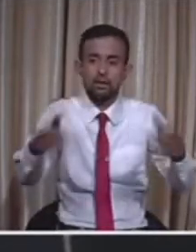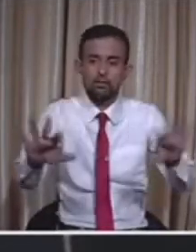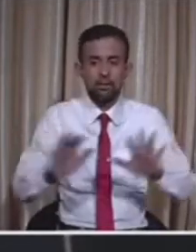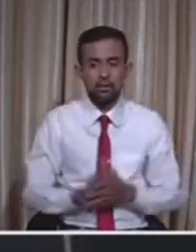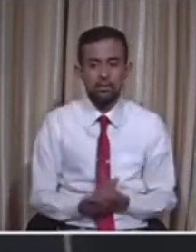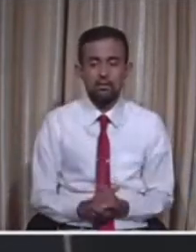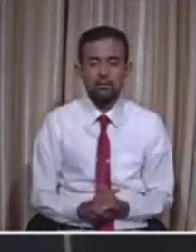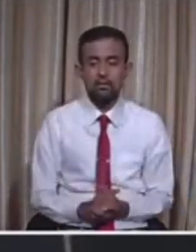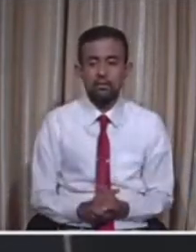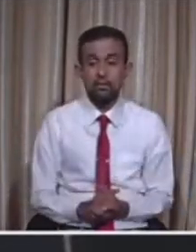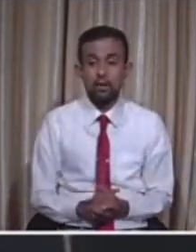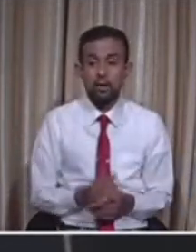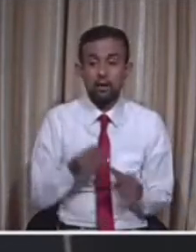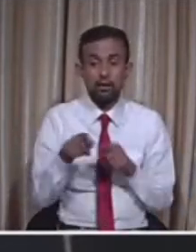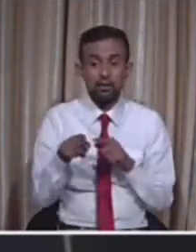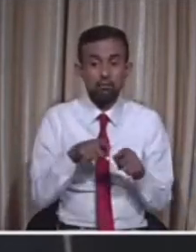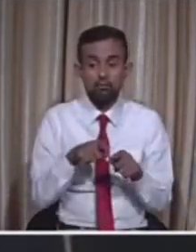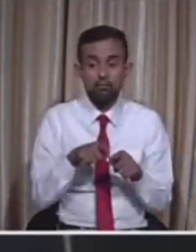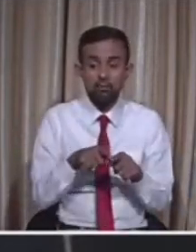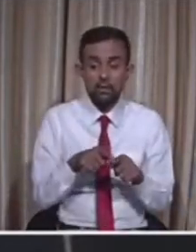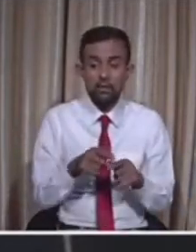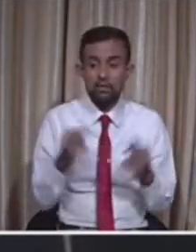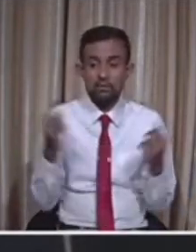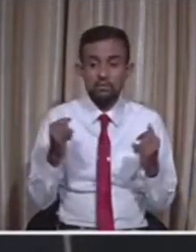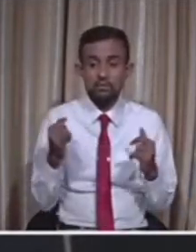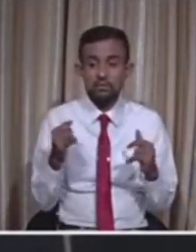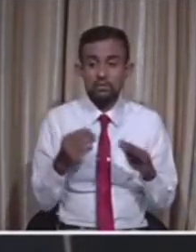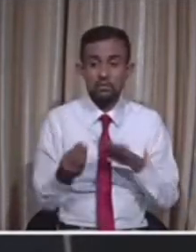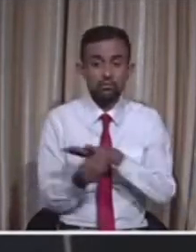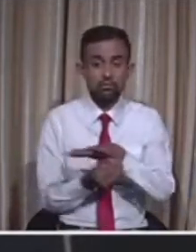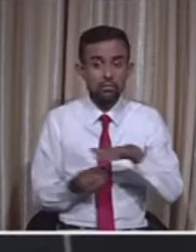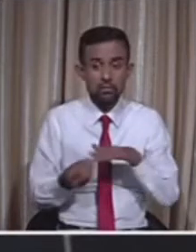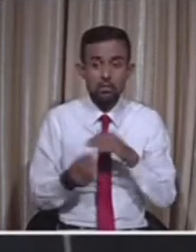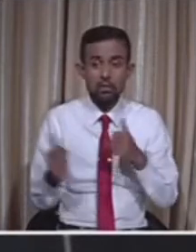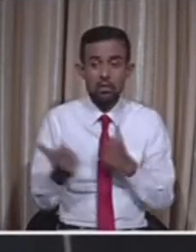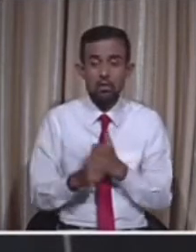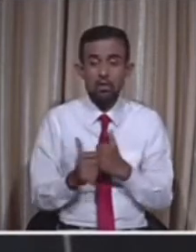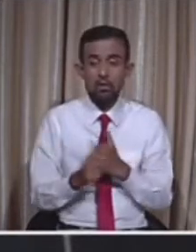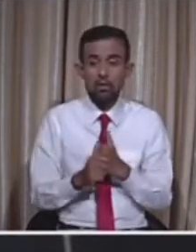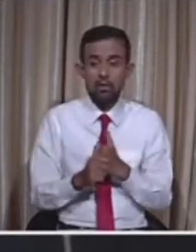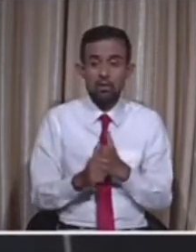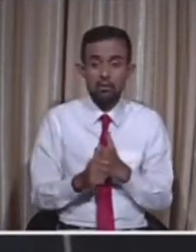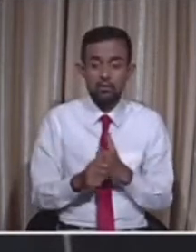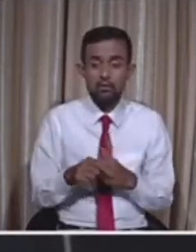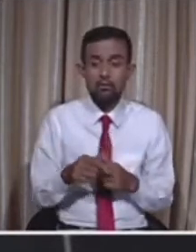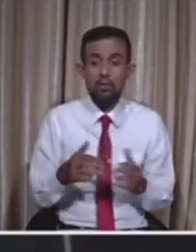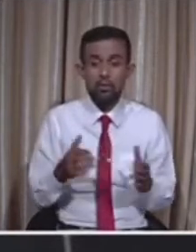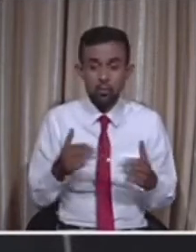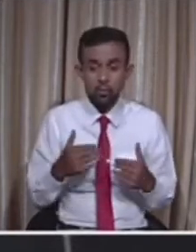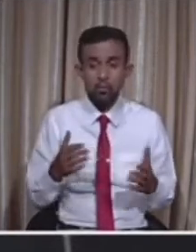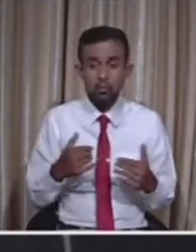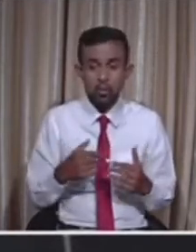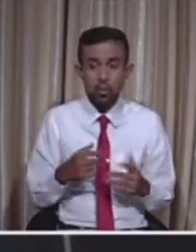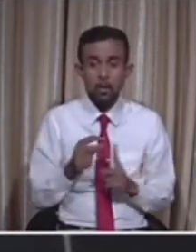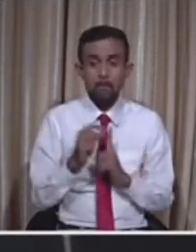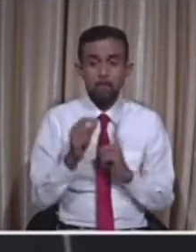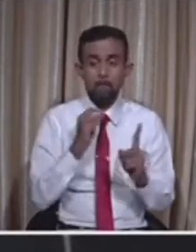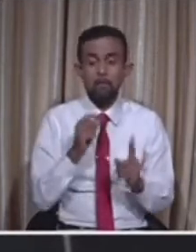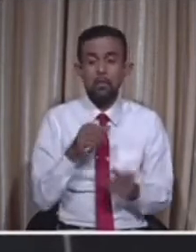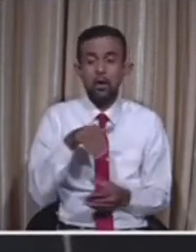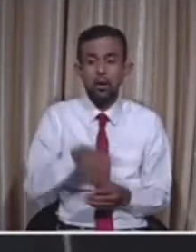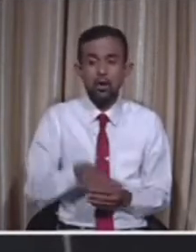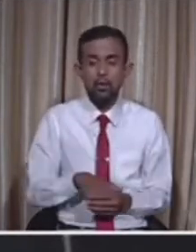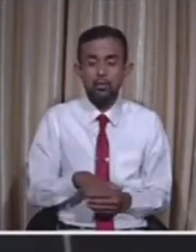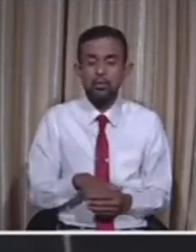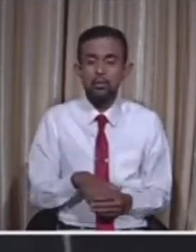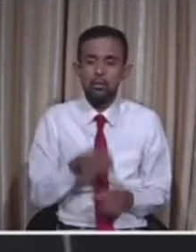එවන් වටපිටාවක්, එවන් නමීරි වටපිටාවක් නිර්මාණය වෙන එකත්, ඒ වගේම තවත් මේ පාර්ලිමේන්තු සභා ගර්භයේ ඉන්න